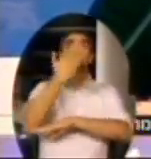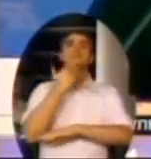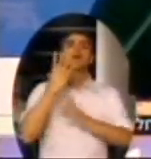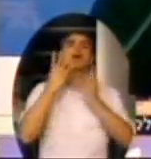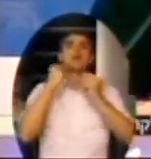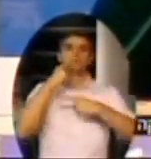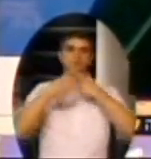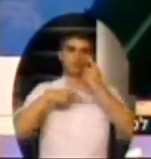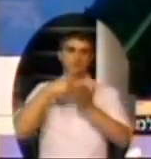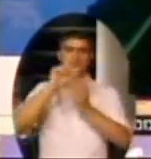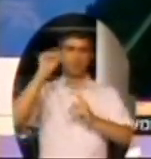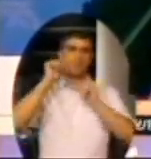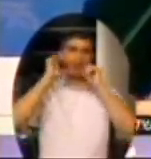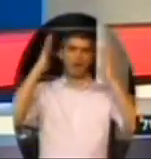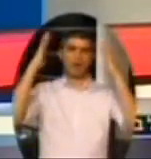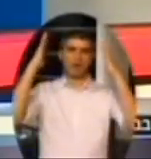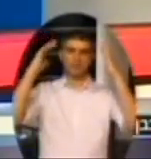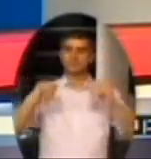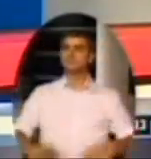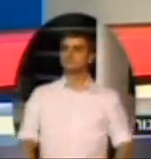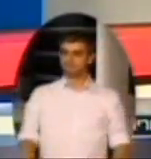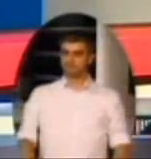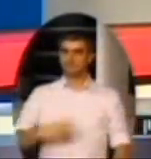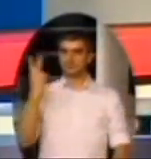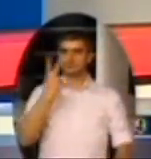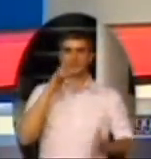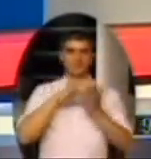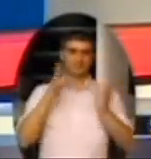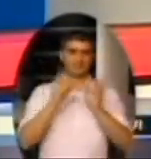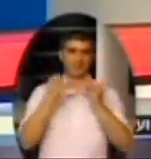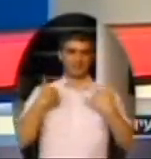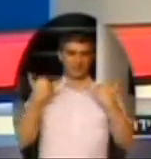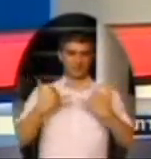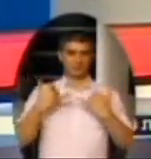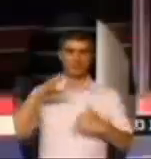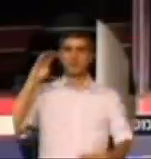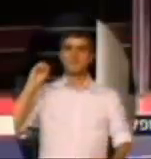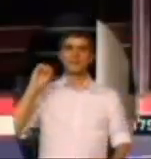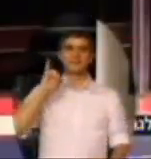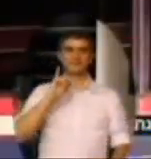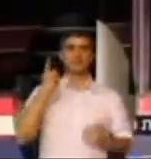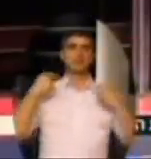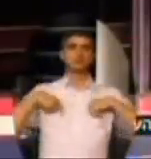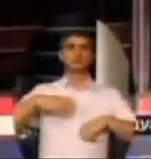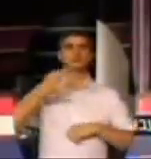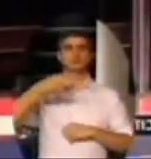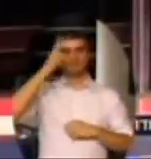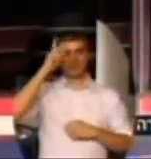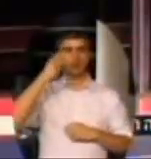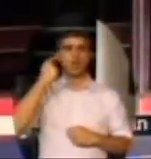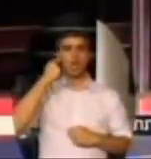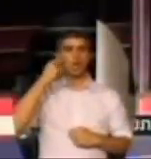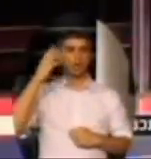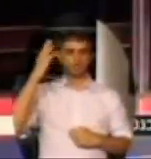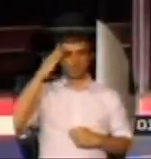עוד הרבה שנים שניים איתנו עכשיו באולפן מתי יצחק ישב ראש סניף הליכוד בראש העין